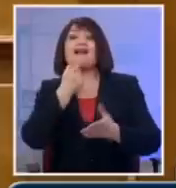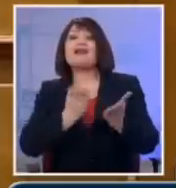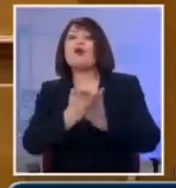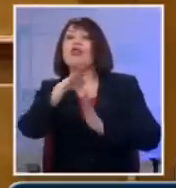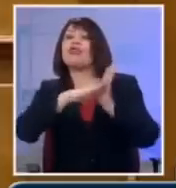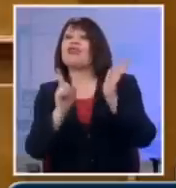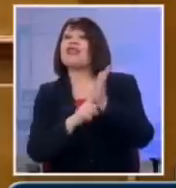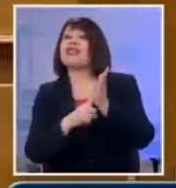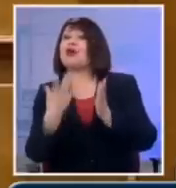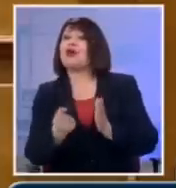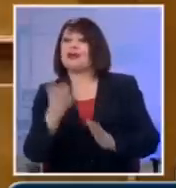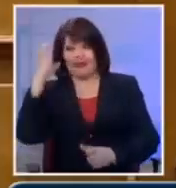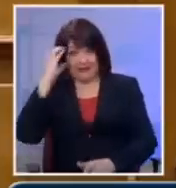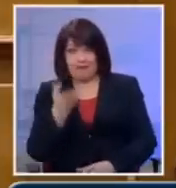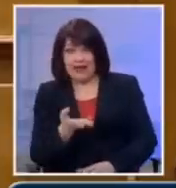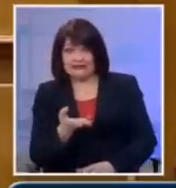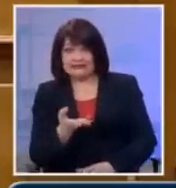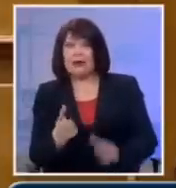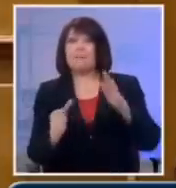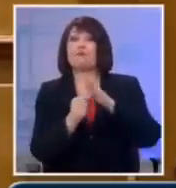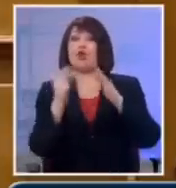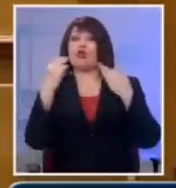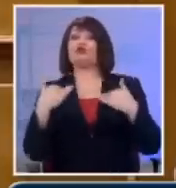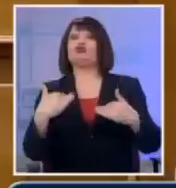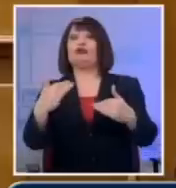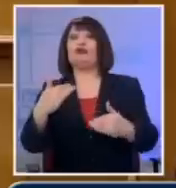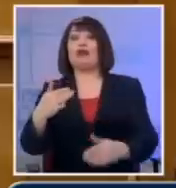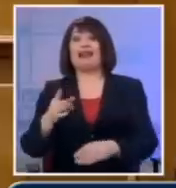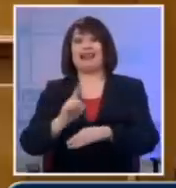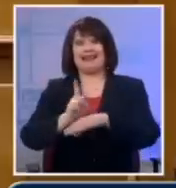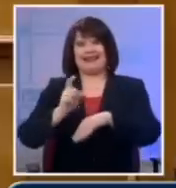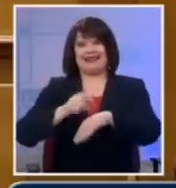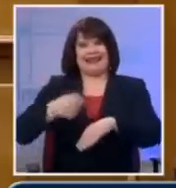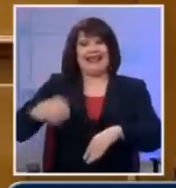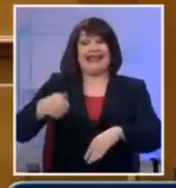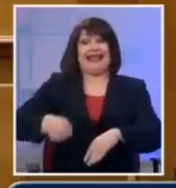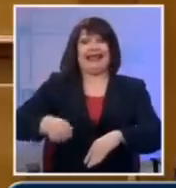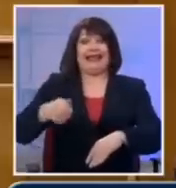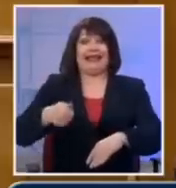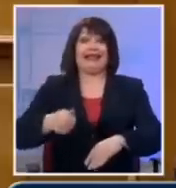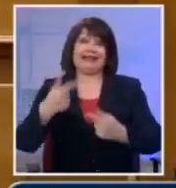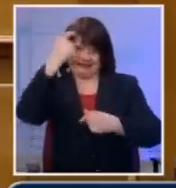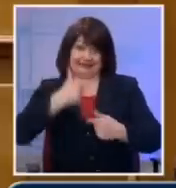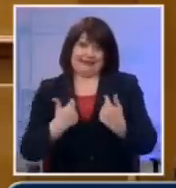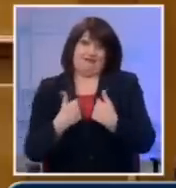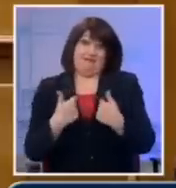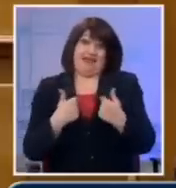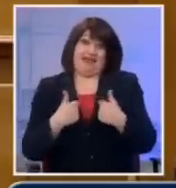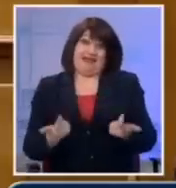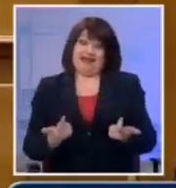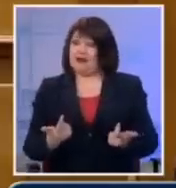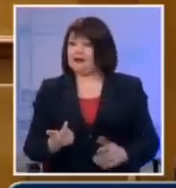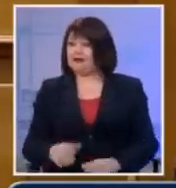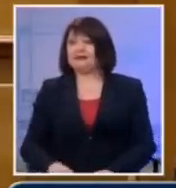Έχει μέσα, το θυμάστε. Η πρόεδρος της Βουλής που γρήγορα χτυπάει το κουδούνι πάντα σε μένα. Η πρόεδρος της Βουλής.